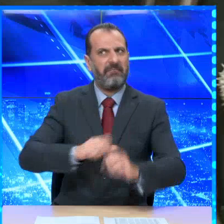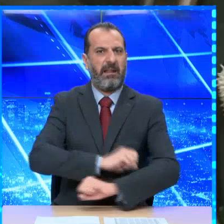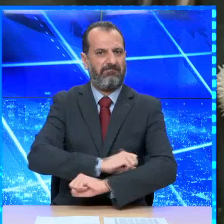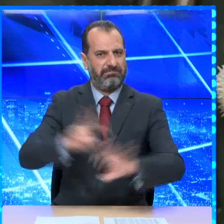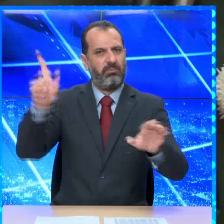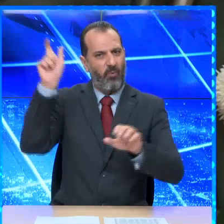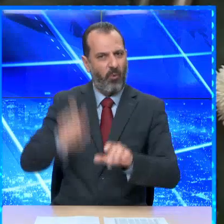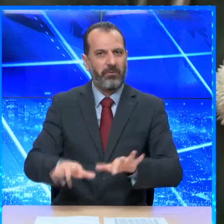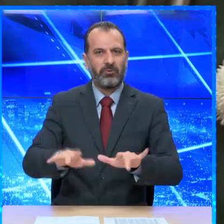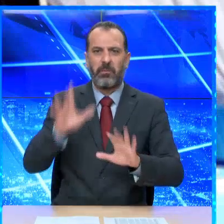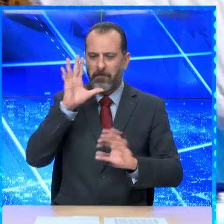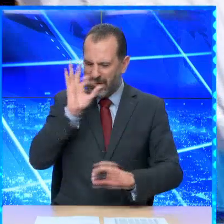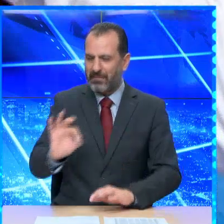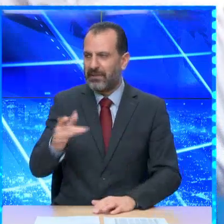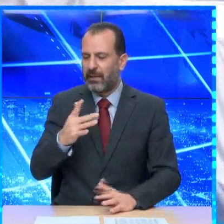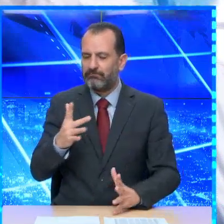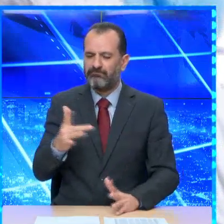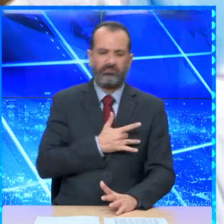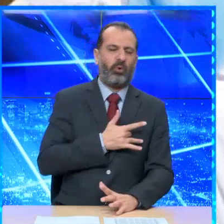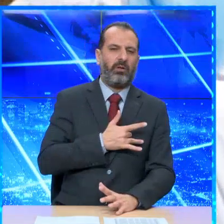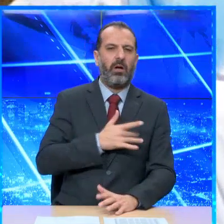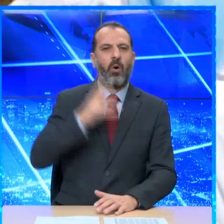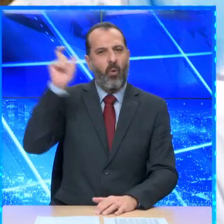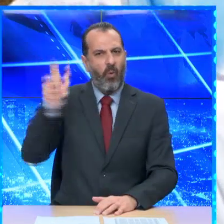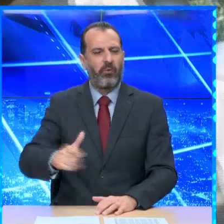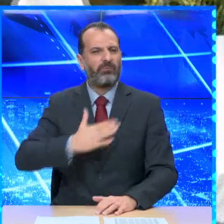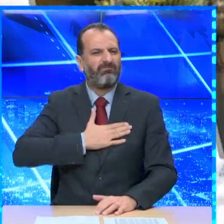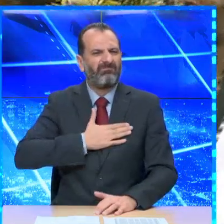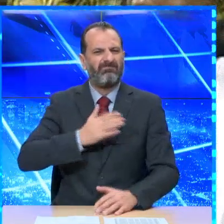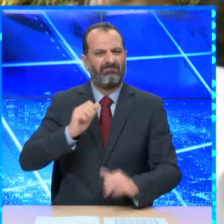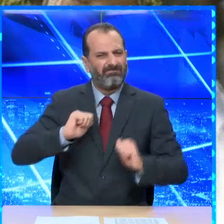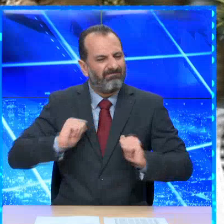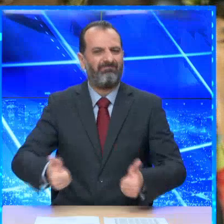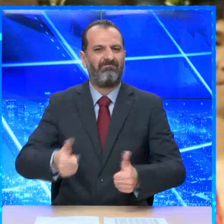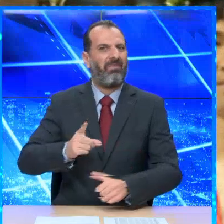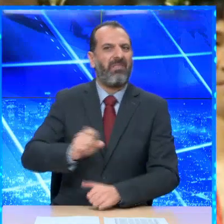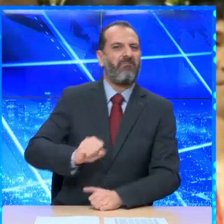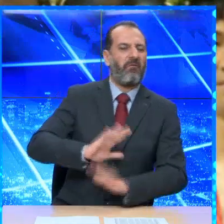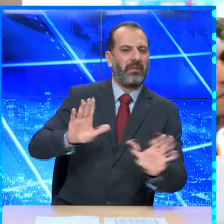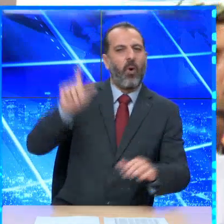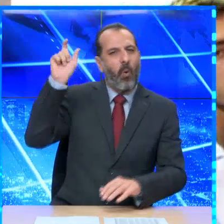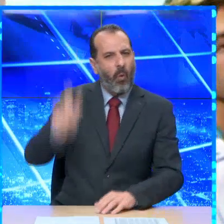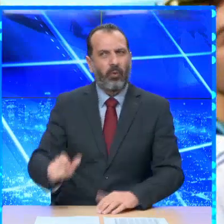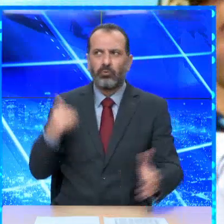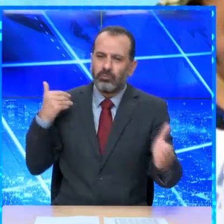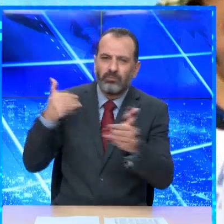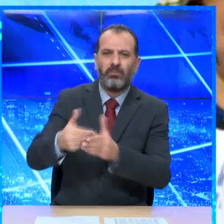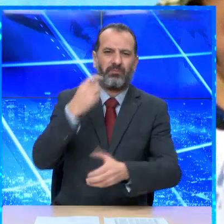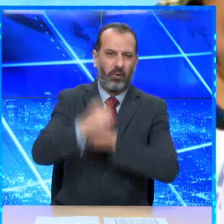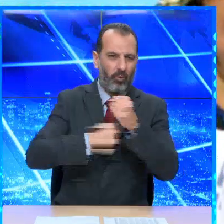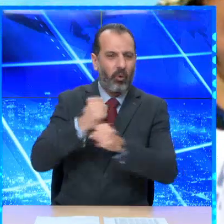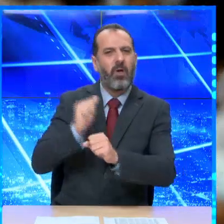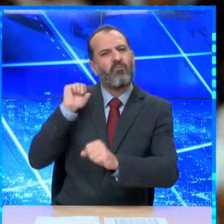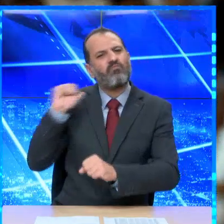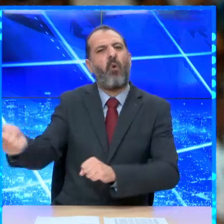δημοσιεύματα, σπάει κόκαλα και ουσιαστικά Κατερίνα δείχνει το μέγεθος της ψυχής του. Αυτός ο άνθρωπος απομονώθηκε τα τελευταία χρόνια και ήθελε να είναι